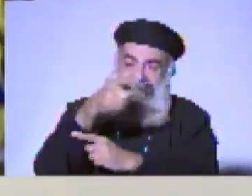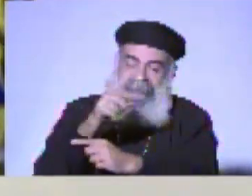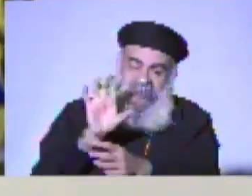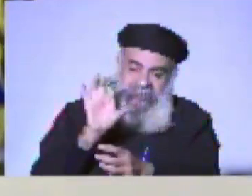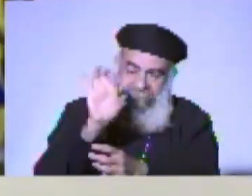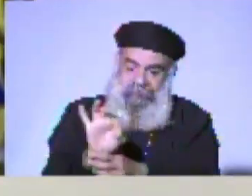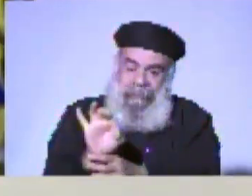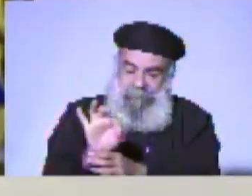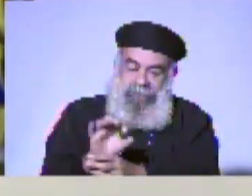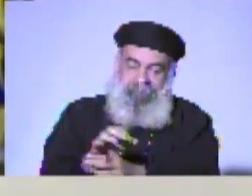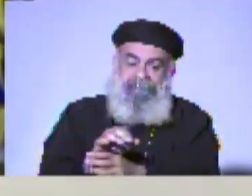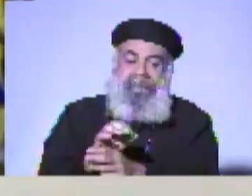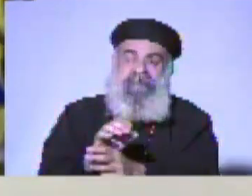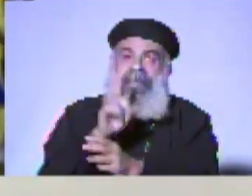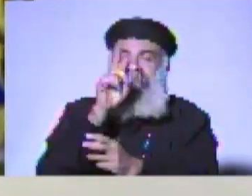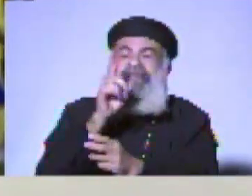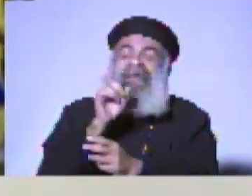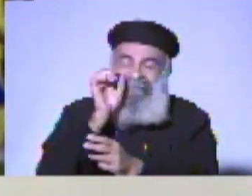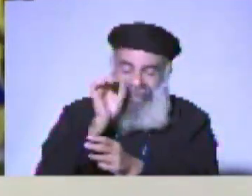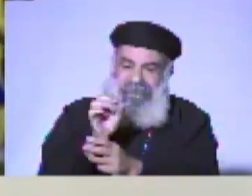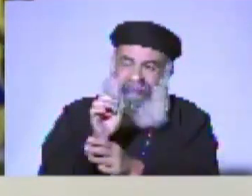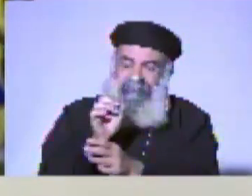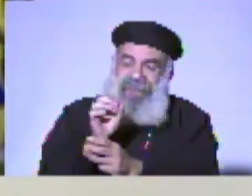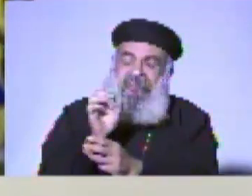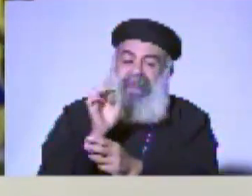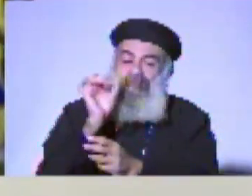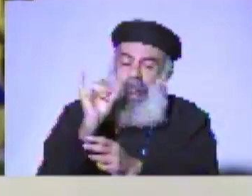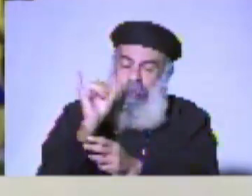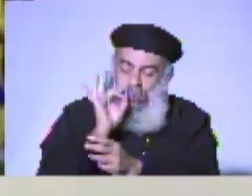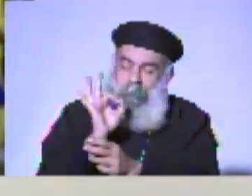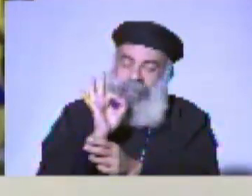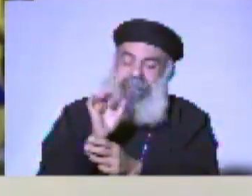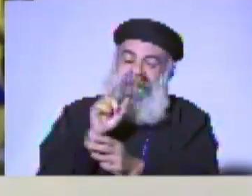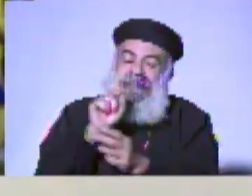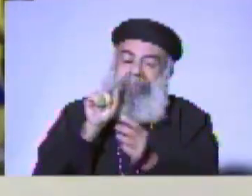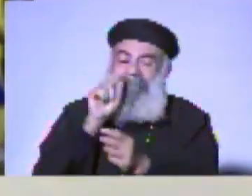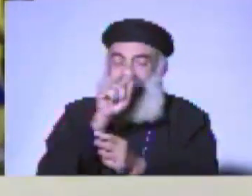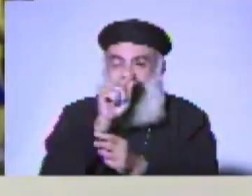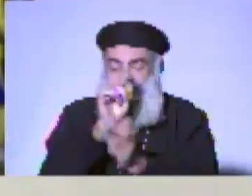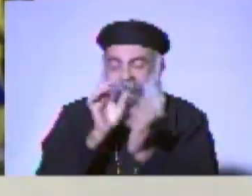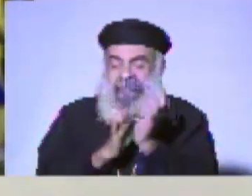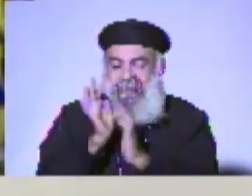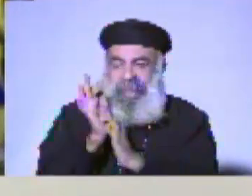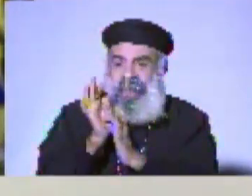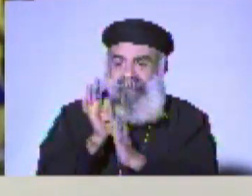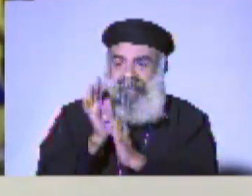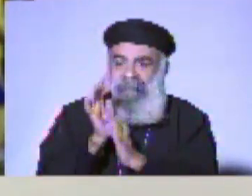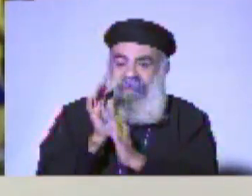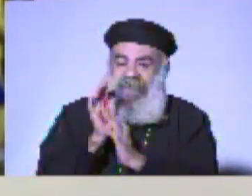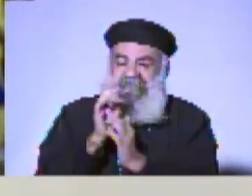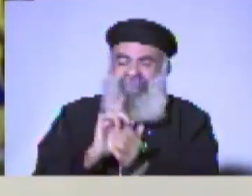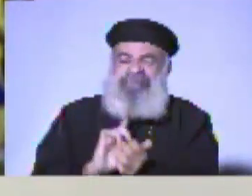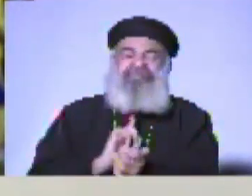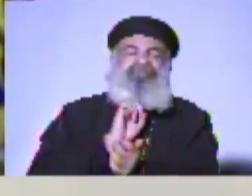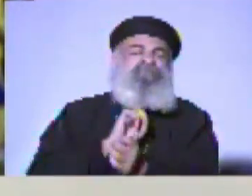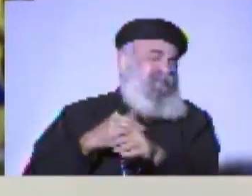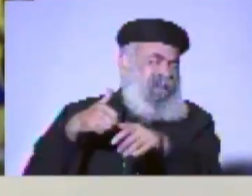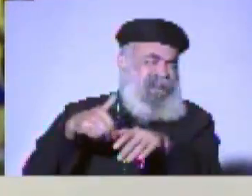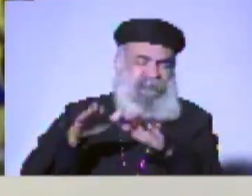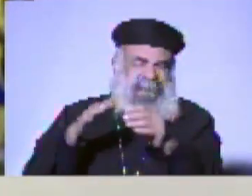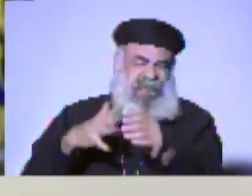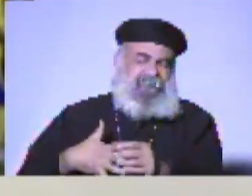بتلدغ وكان ربنا قاصد القصه دي عشان تبقى رمز المسيح التذمر بتاع